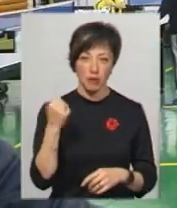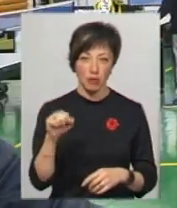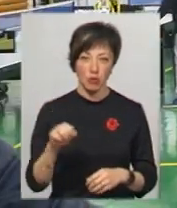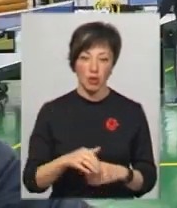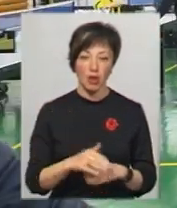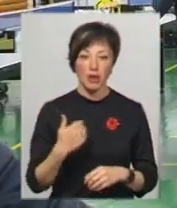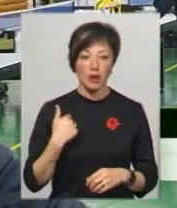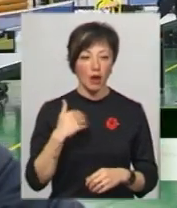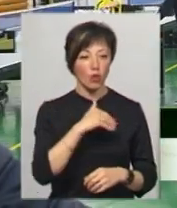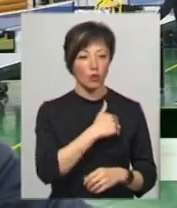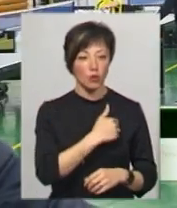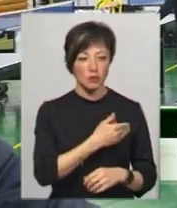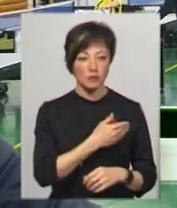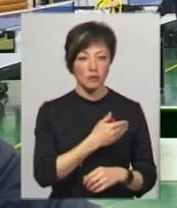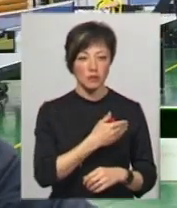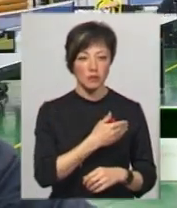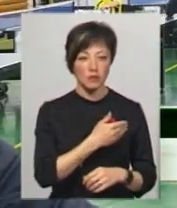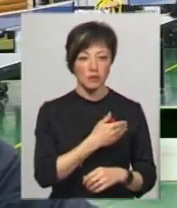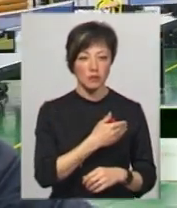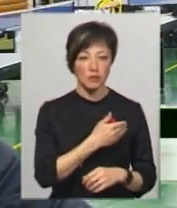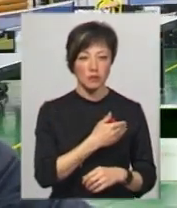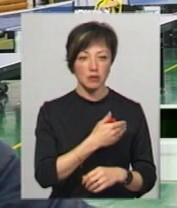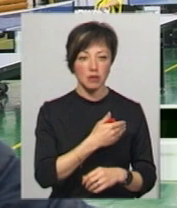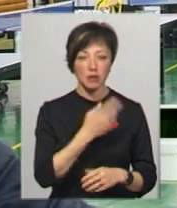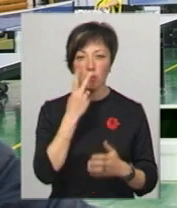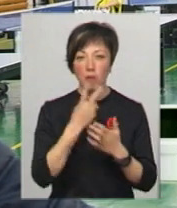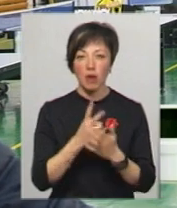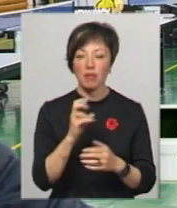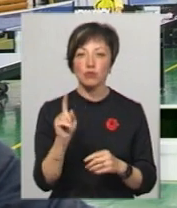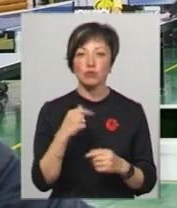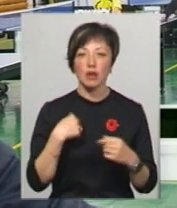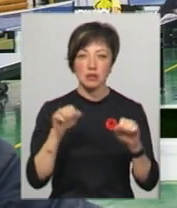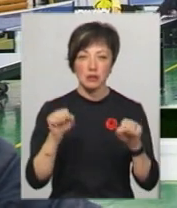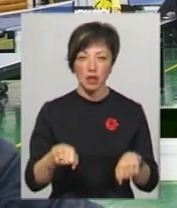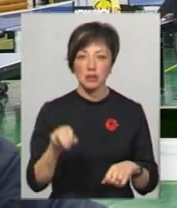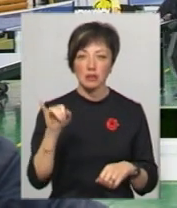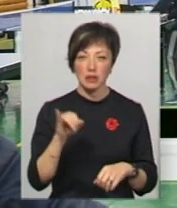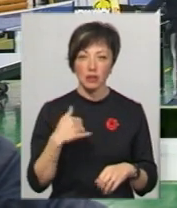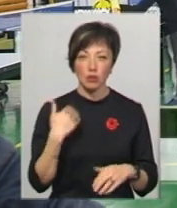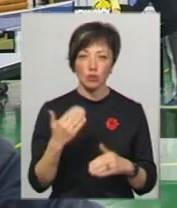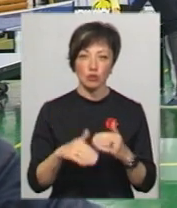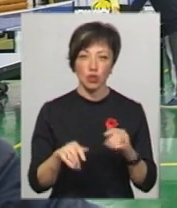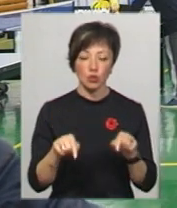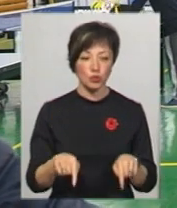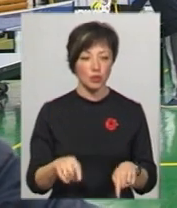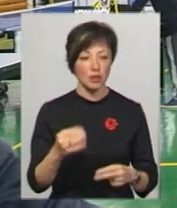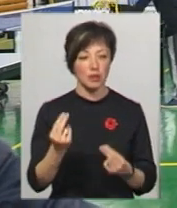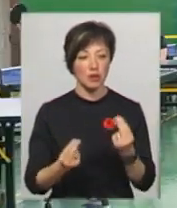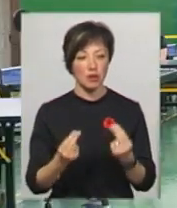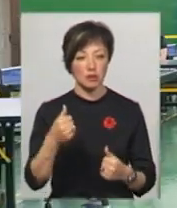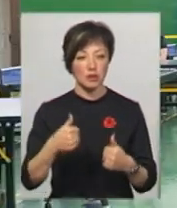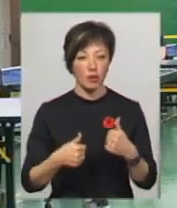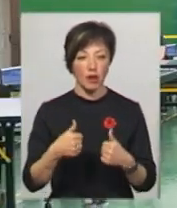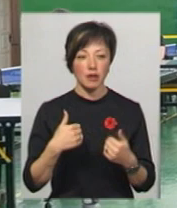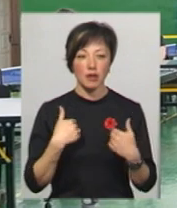Я хотів спробувати, на що я здатний, і от я вже тут і граю на змаганнях.